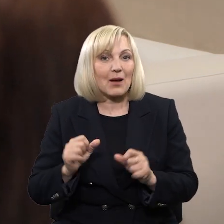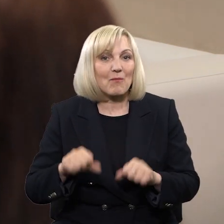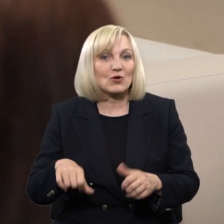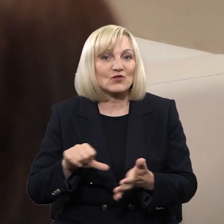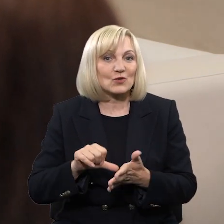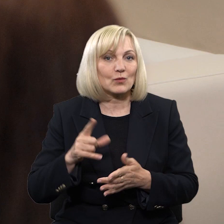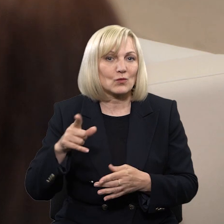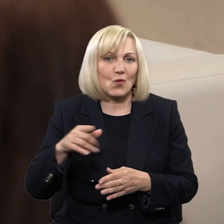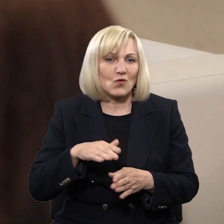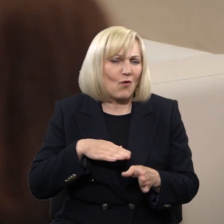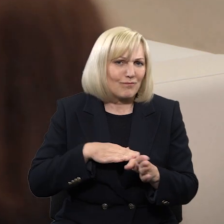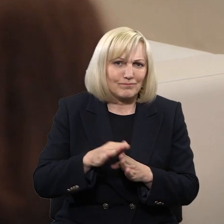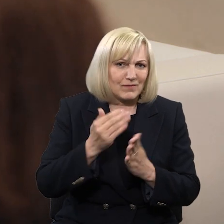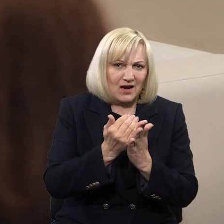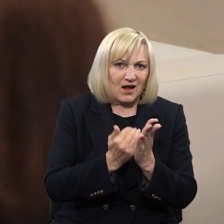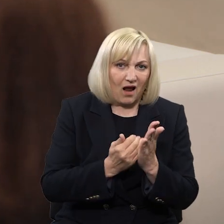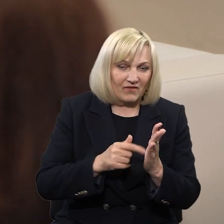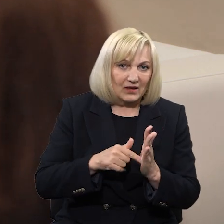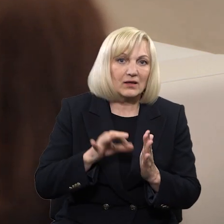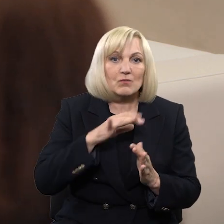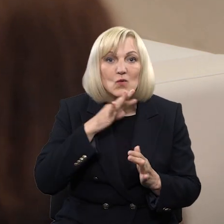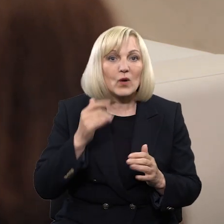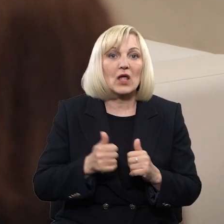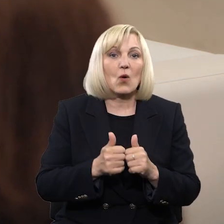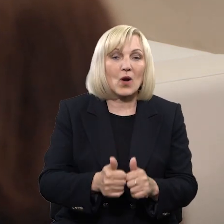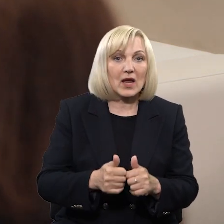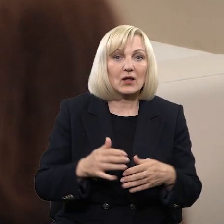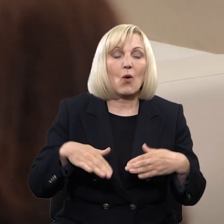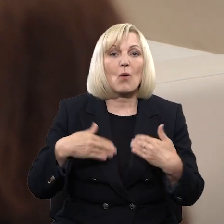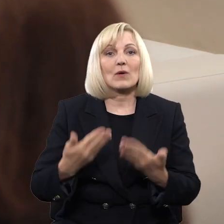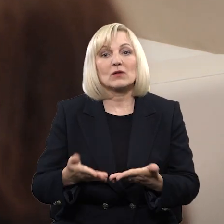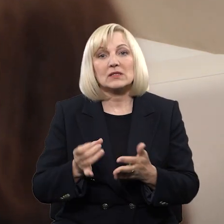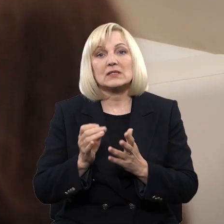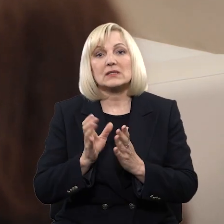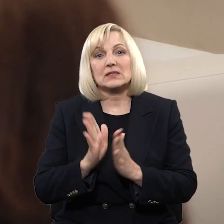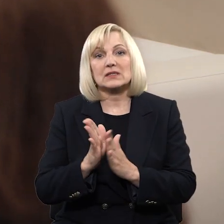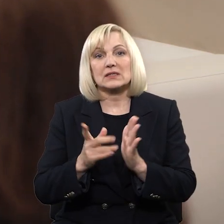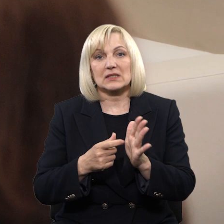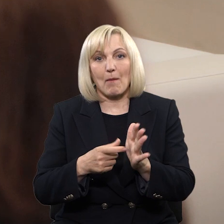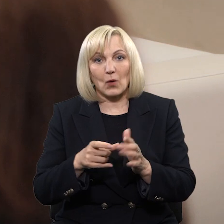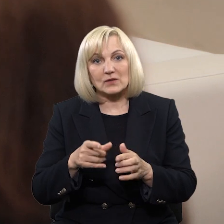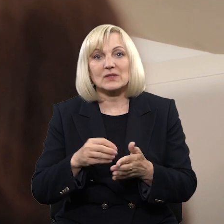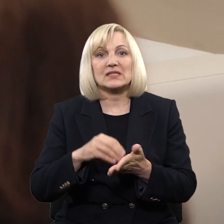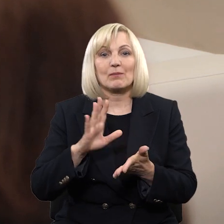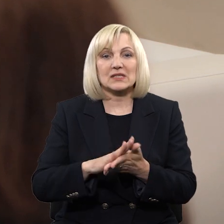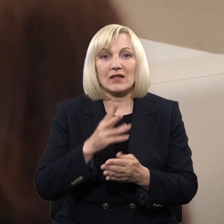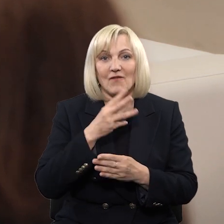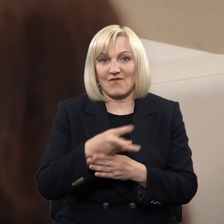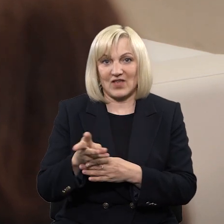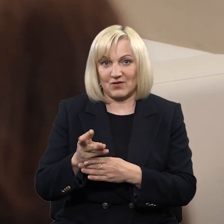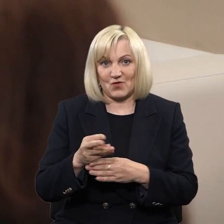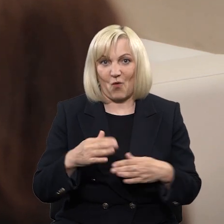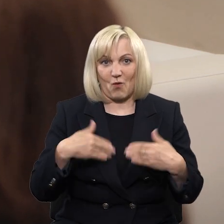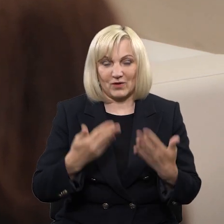выступать в связи с тем что у него очень насыщенный график и многие коллеги обращаются к нам за с просьбами записать